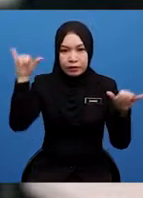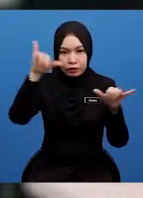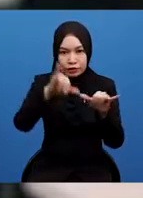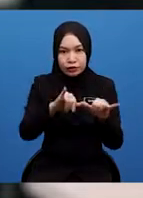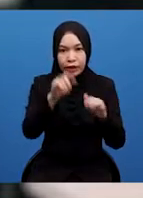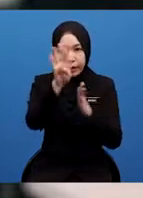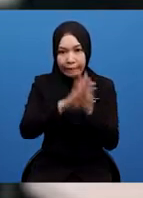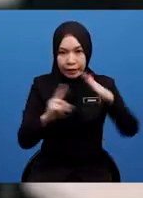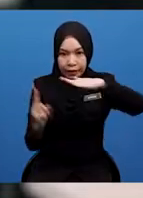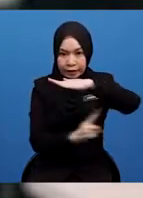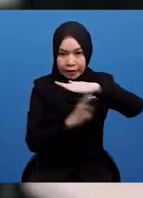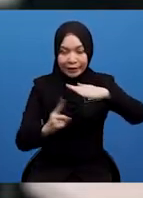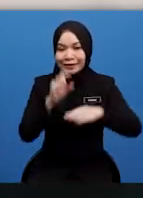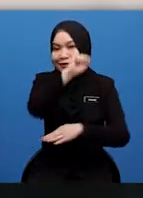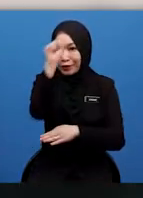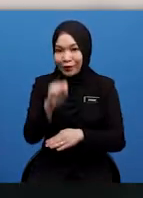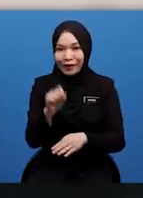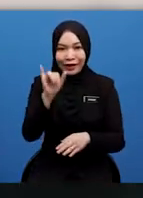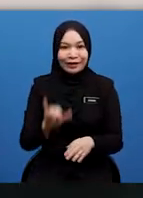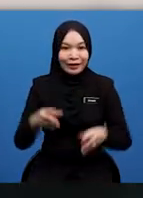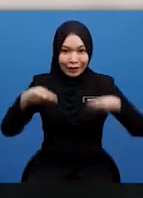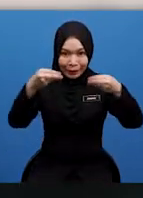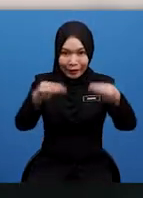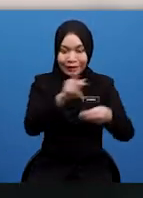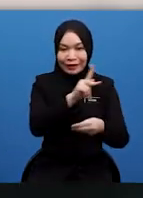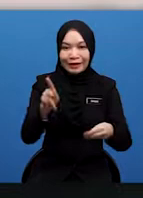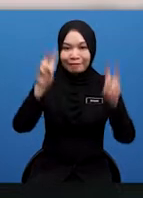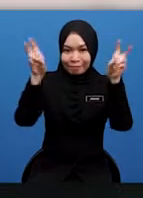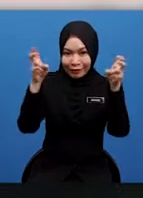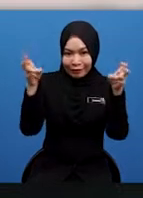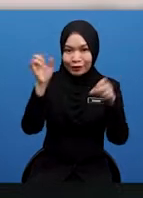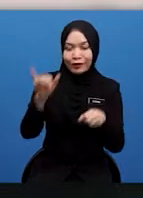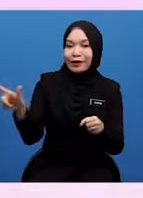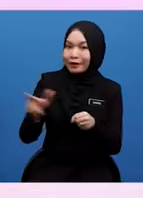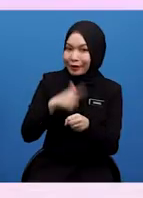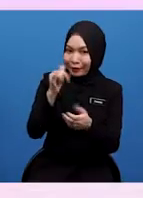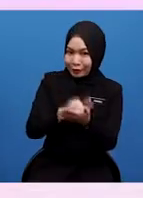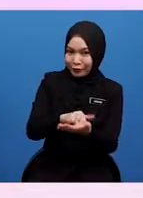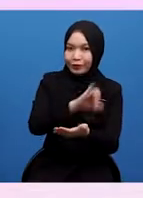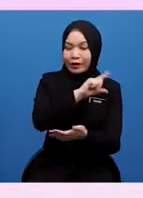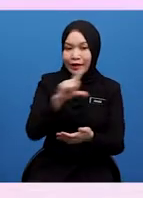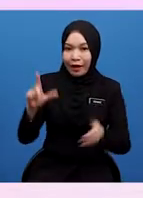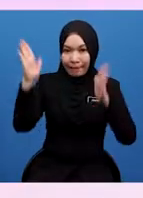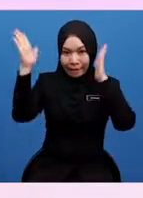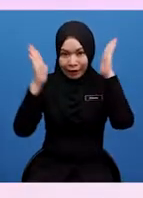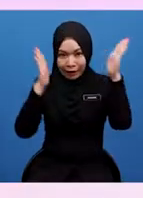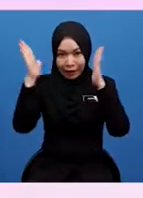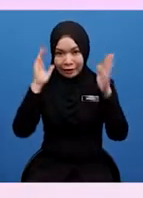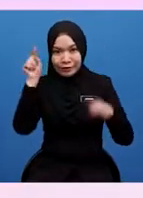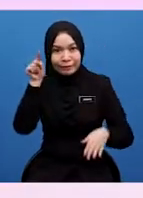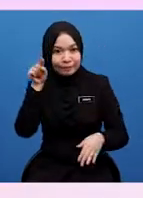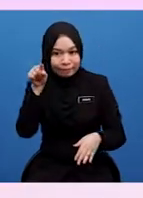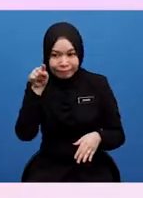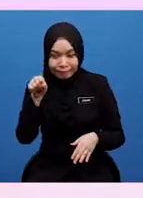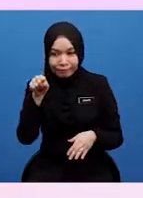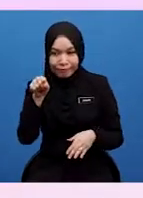berdasarkan soalan yang diberikan. Tajuk yang lengkap itu ialah Malaysia, noktah